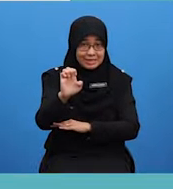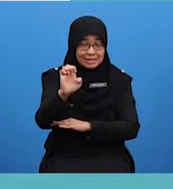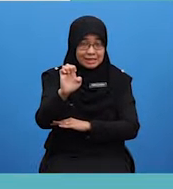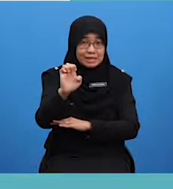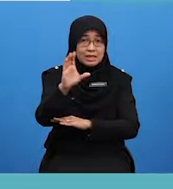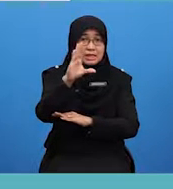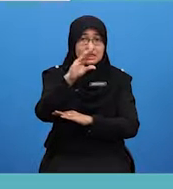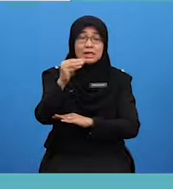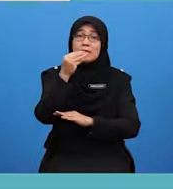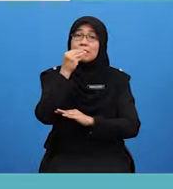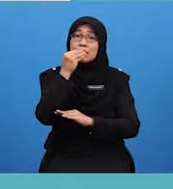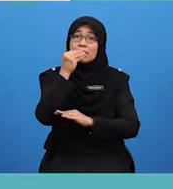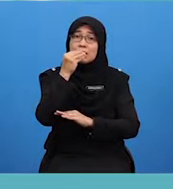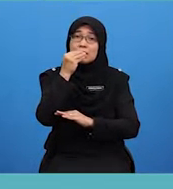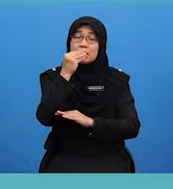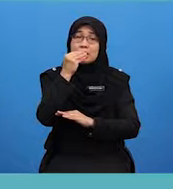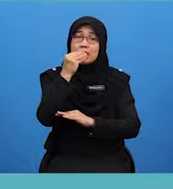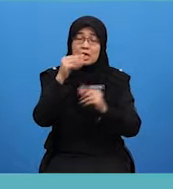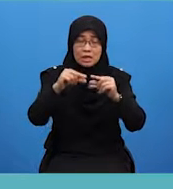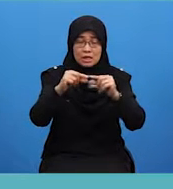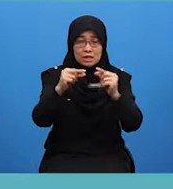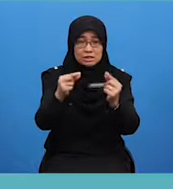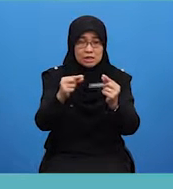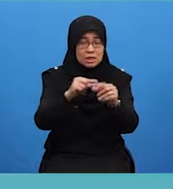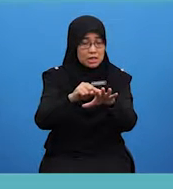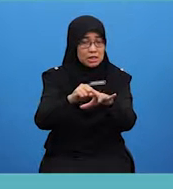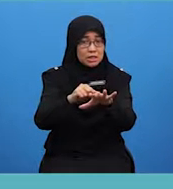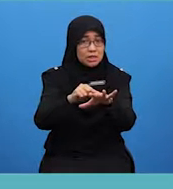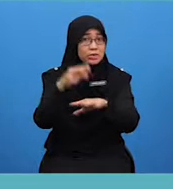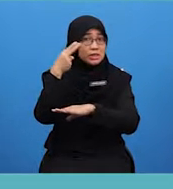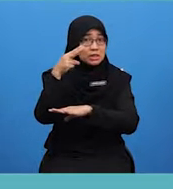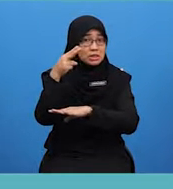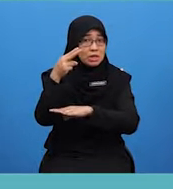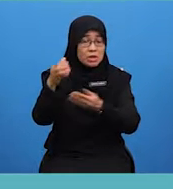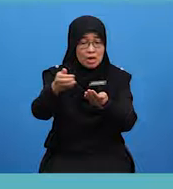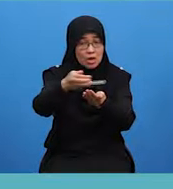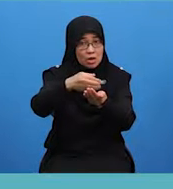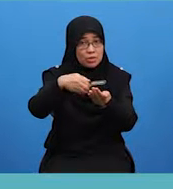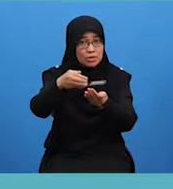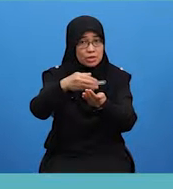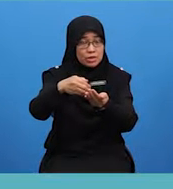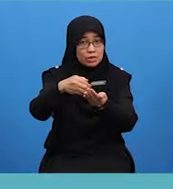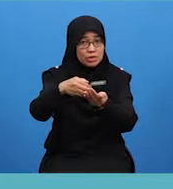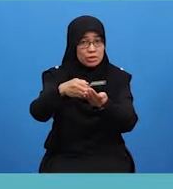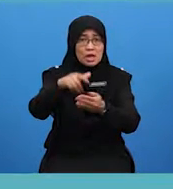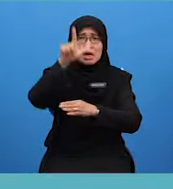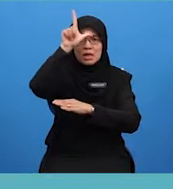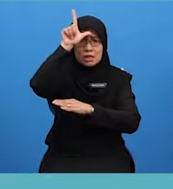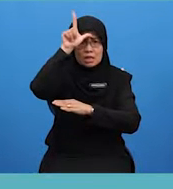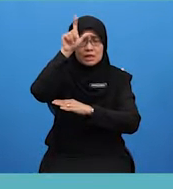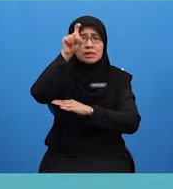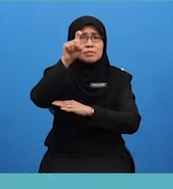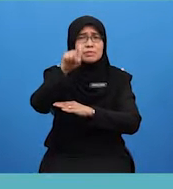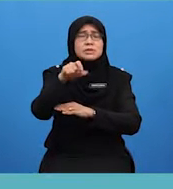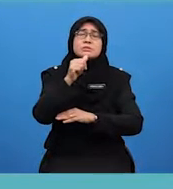seperti daun hijau, kacang atau avocado. Jadi sebagai seorang lelaki, kita juga harus